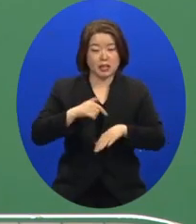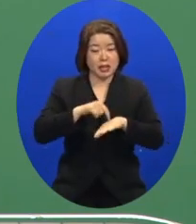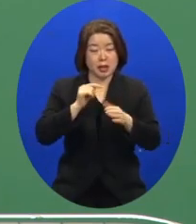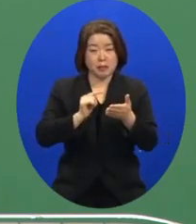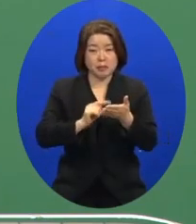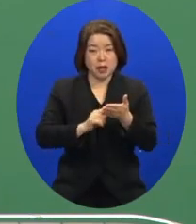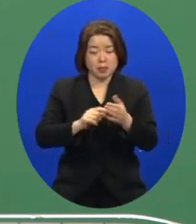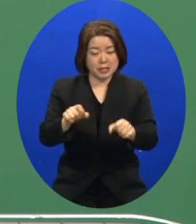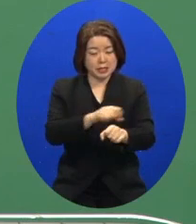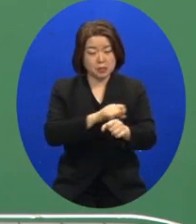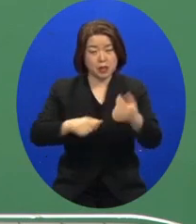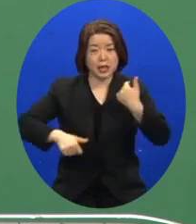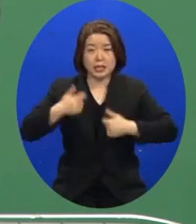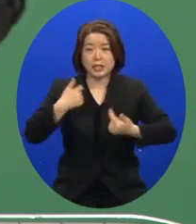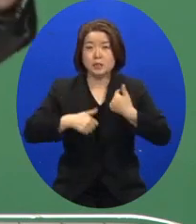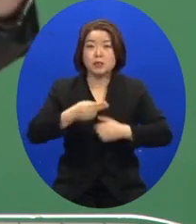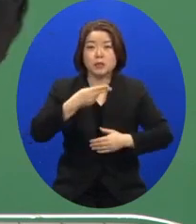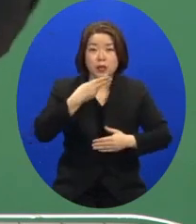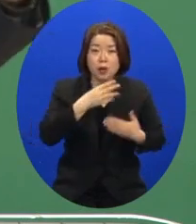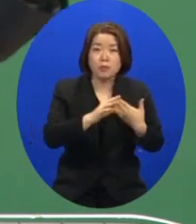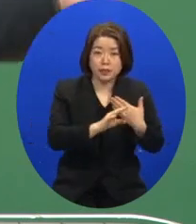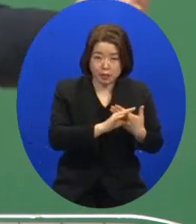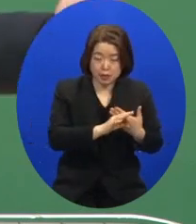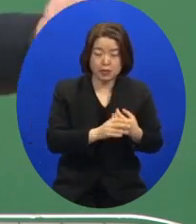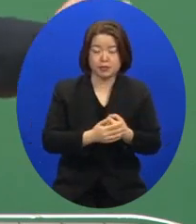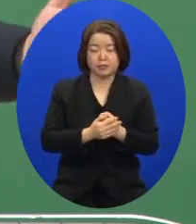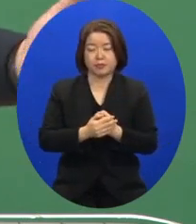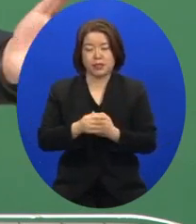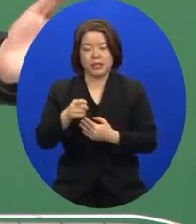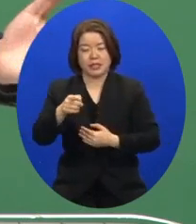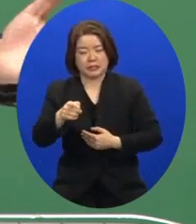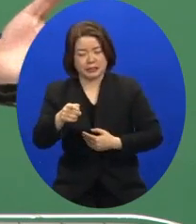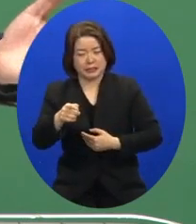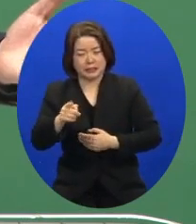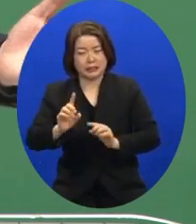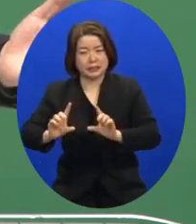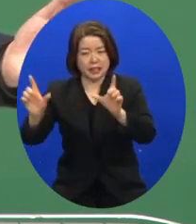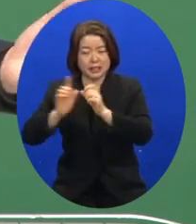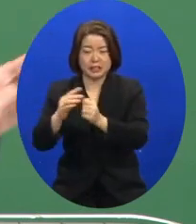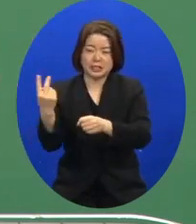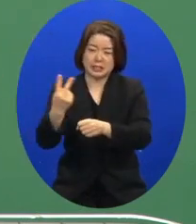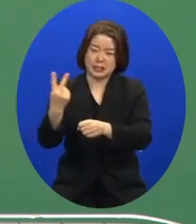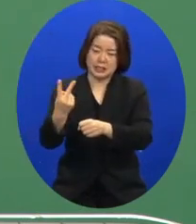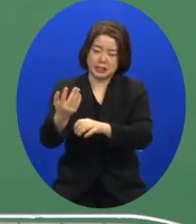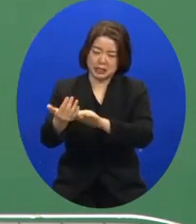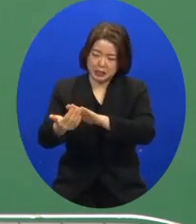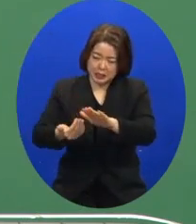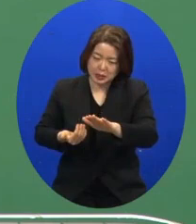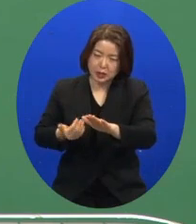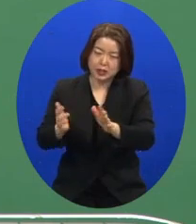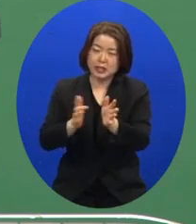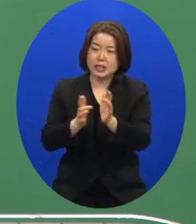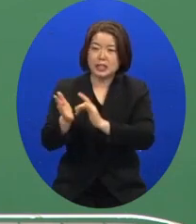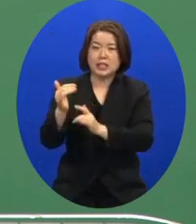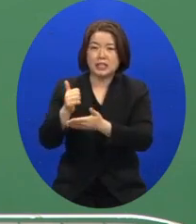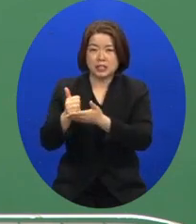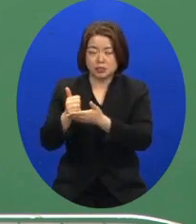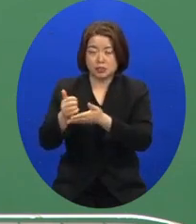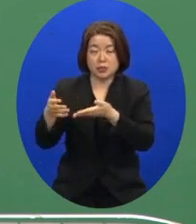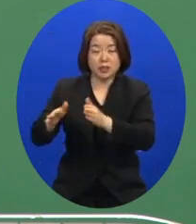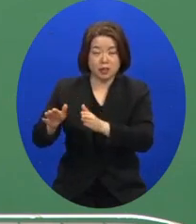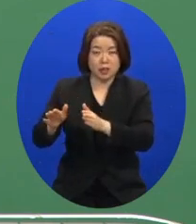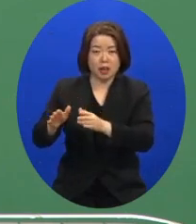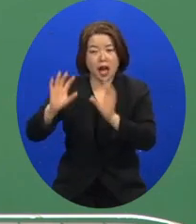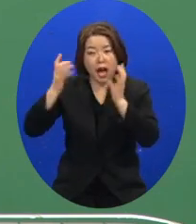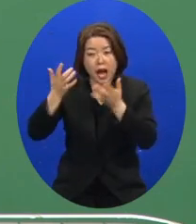이야기는 그 성탄절은 2000년 전 예수님이 태어나신 날일 뿐입니다. 그리고 아기 예수가